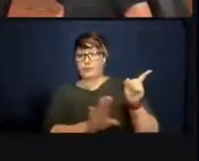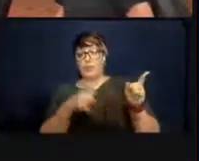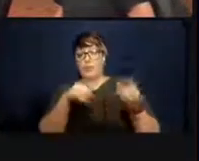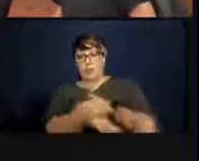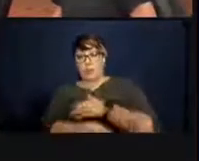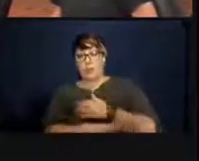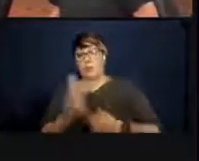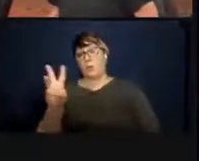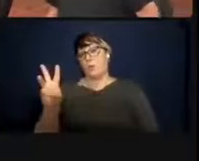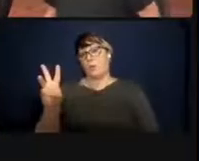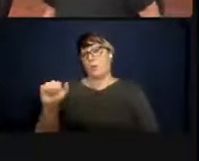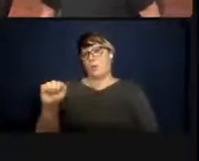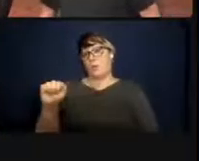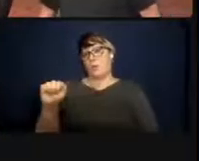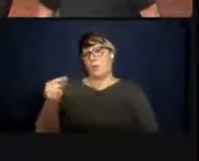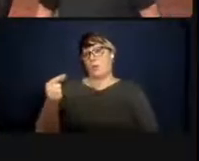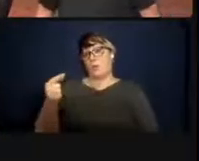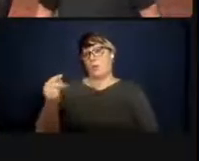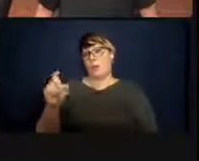Watu